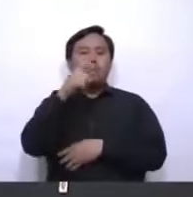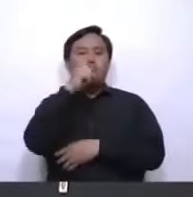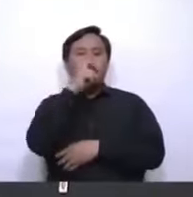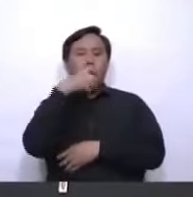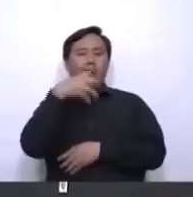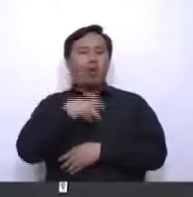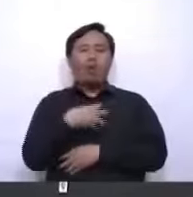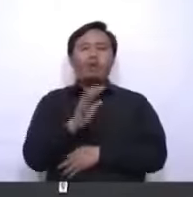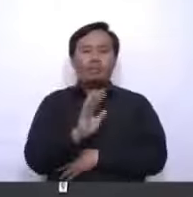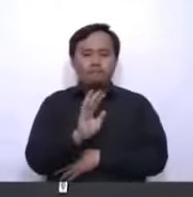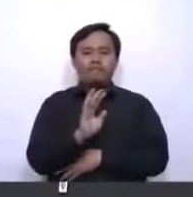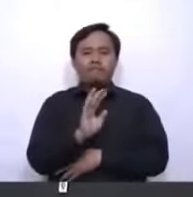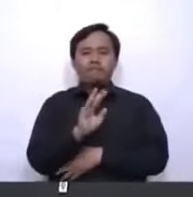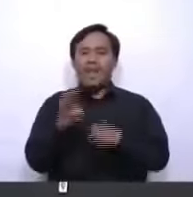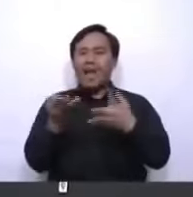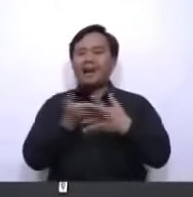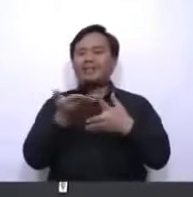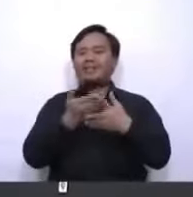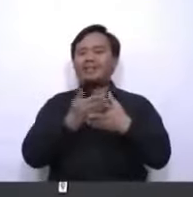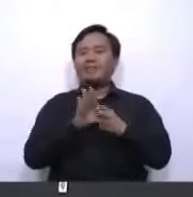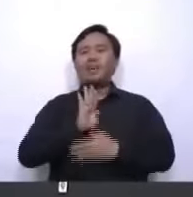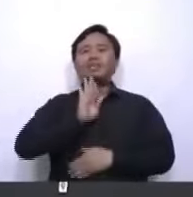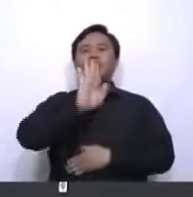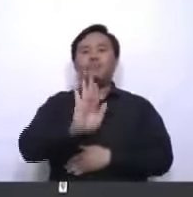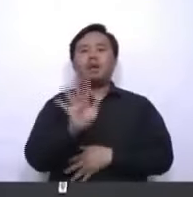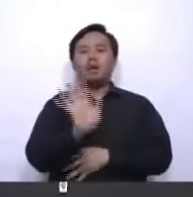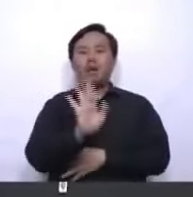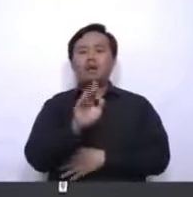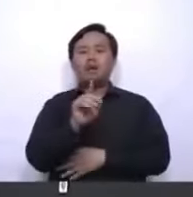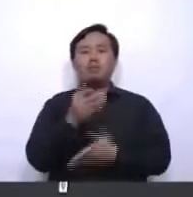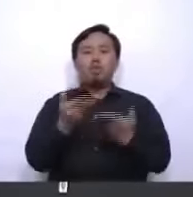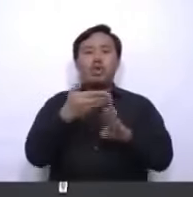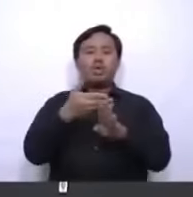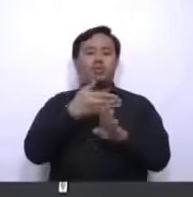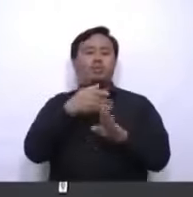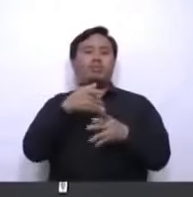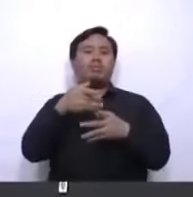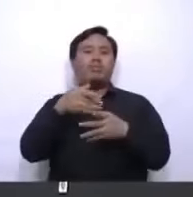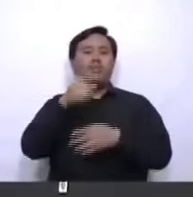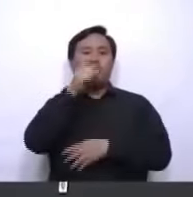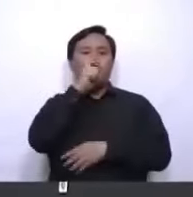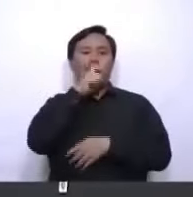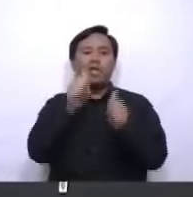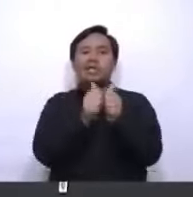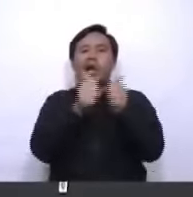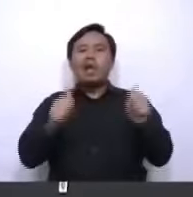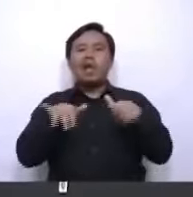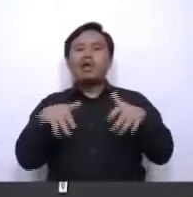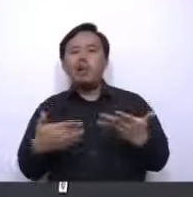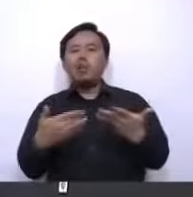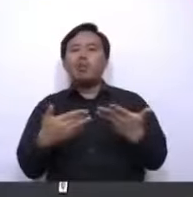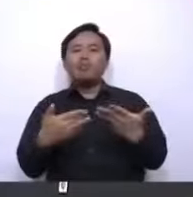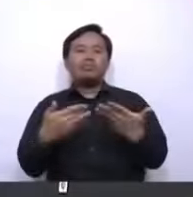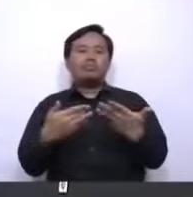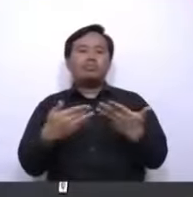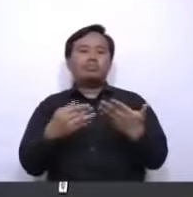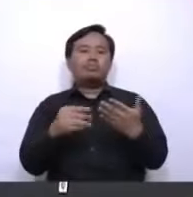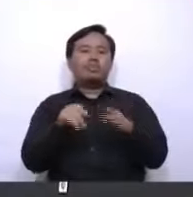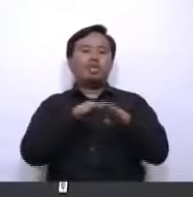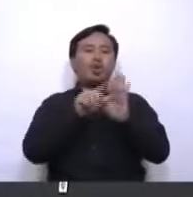Yang kedua, akses terhadap masa depannya, apalagi ketika bapaknya meninggalkan ibunya atau bercerai tanpa berdasar undang pokok